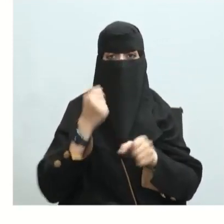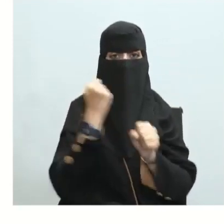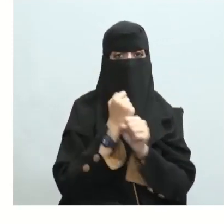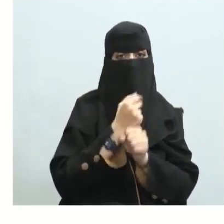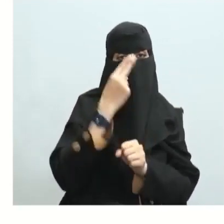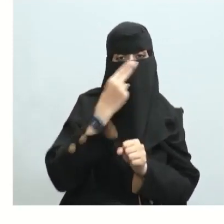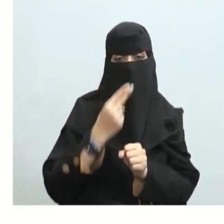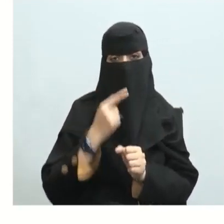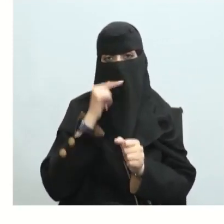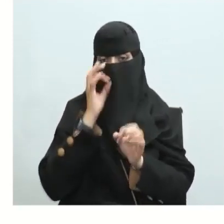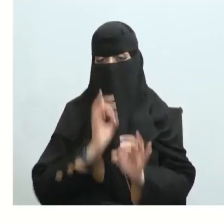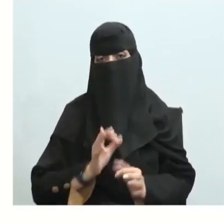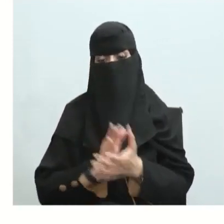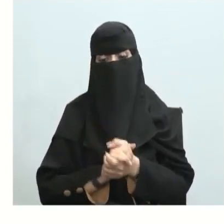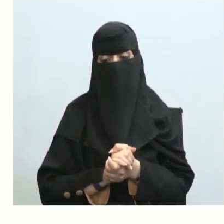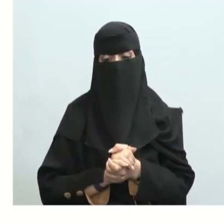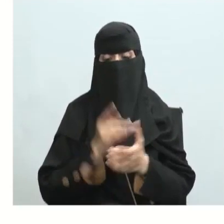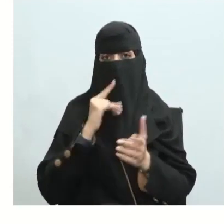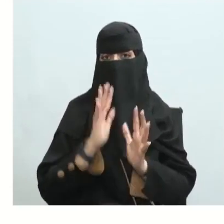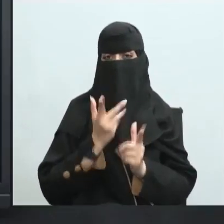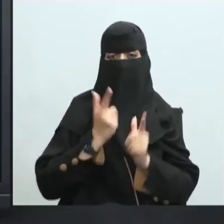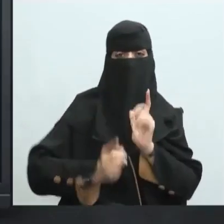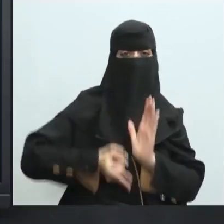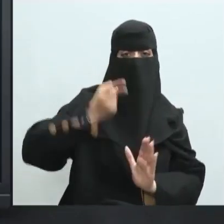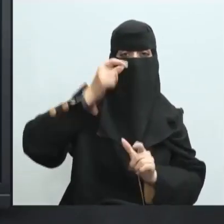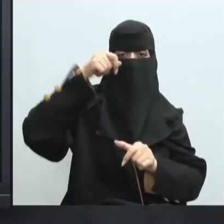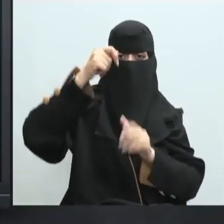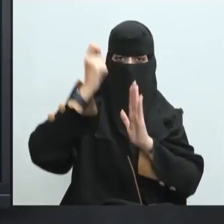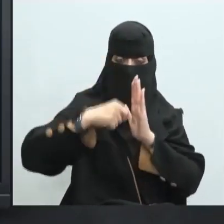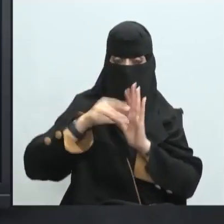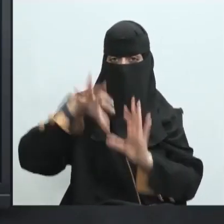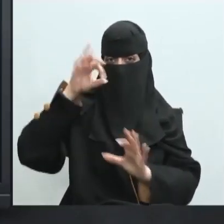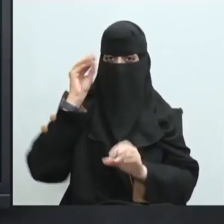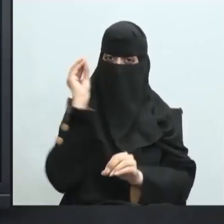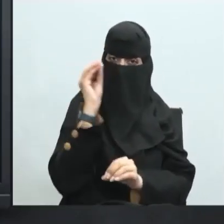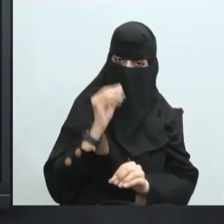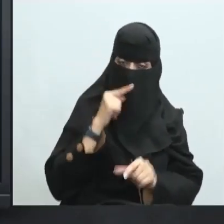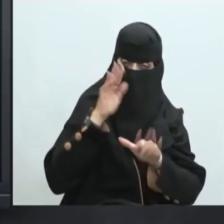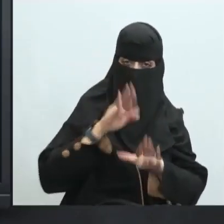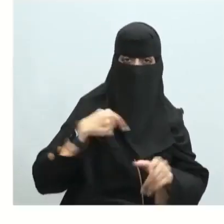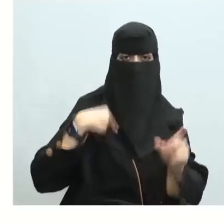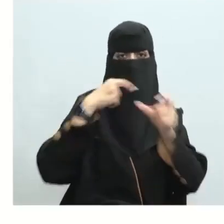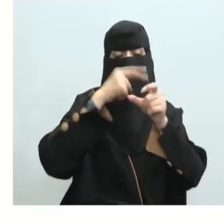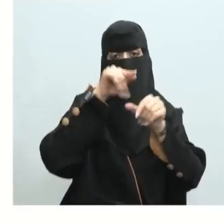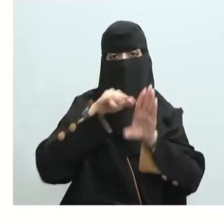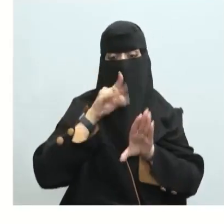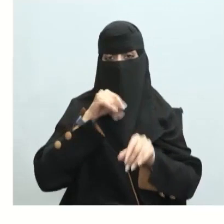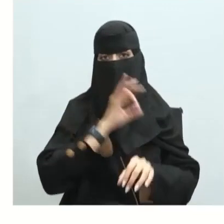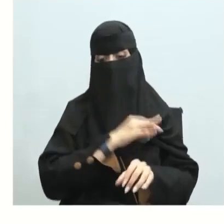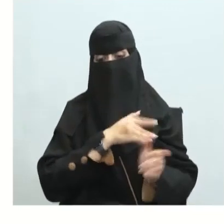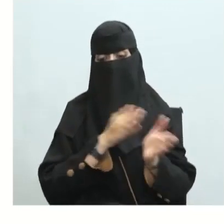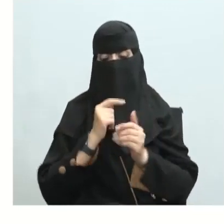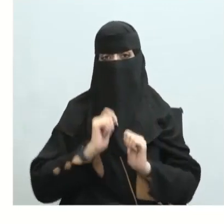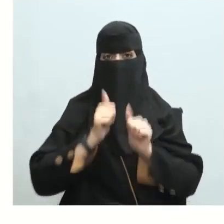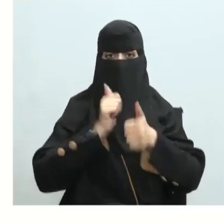الاعمال الفنيه اهم القرارات والتوصيات ما ياتي ستكتب ايضا بعض القرارات توصيه توصلتم اليها في هذا الاجتماع